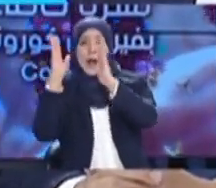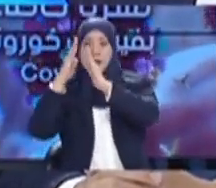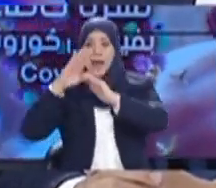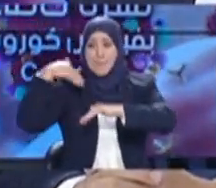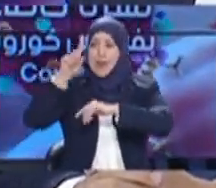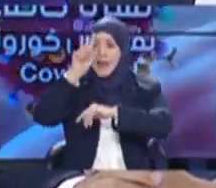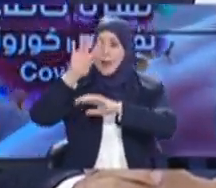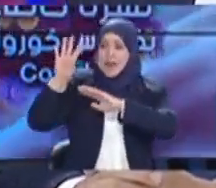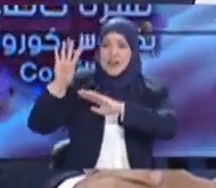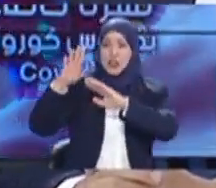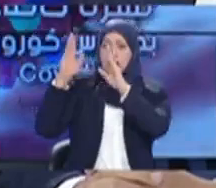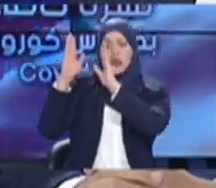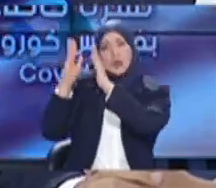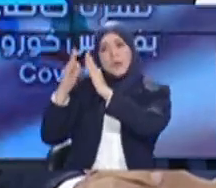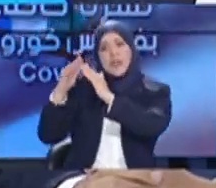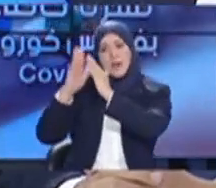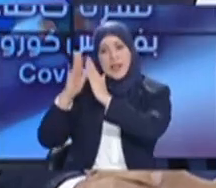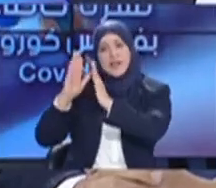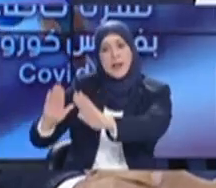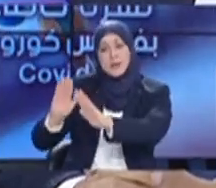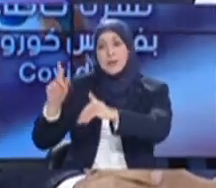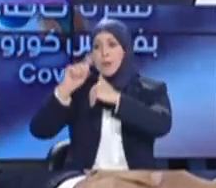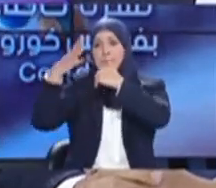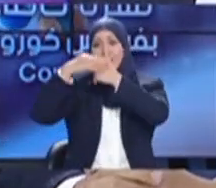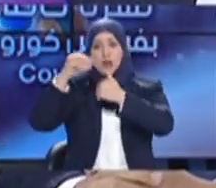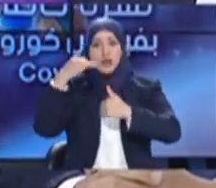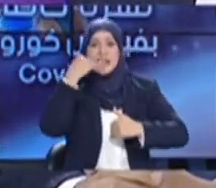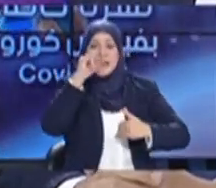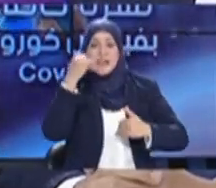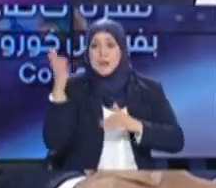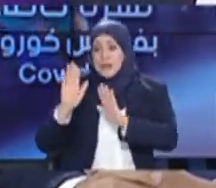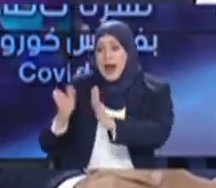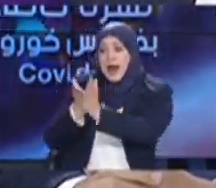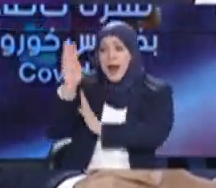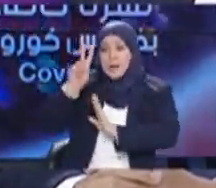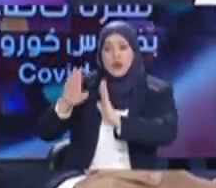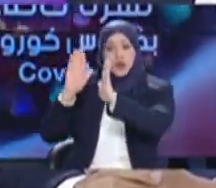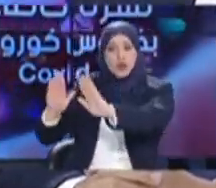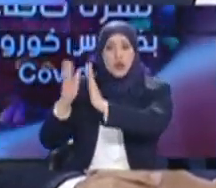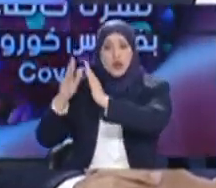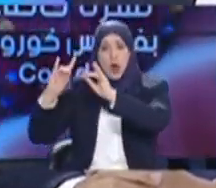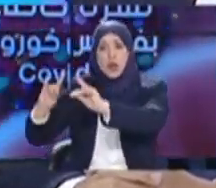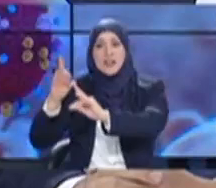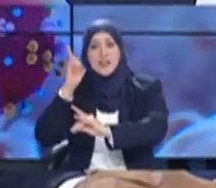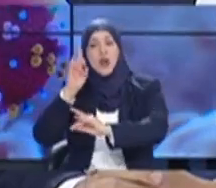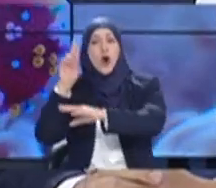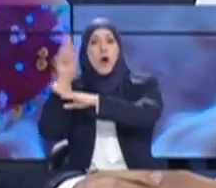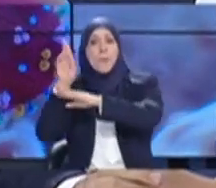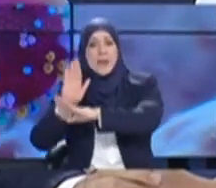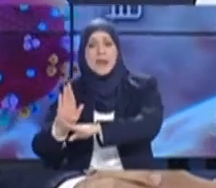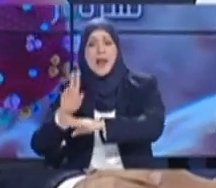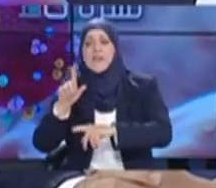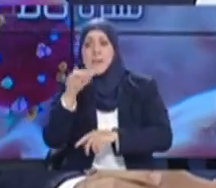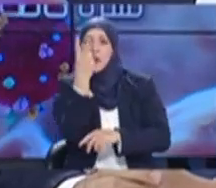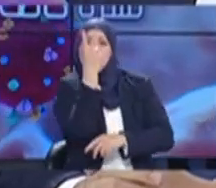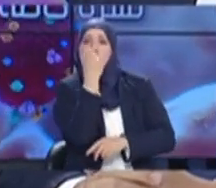نتاع العزل بيان سور هذوكم كاملين. والعباد اللي مش يستحقوا انهم يرقدوا في الانعاش عندنا زوز دويات مش نستعملوهم بخلاف بيان